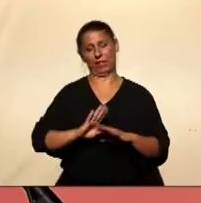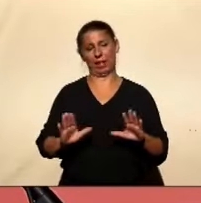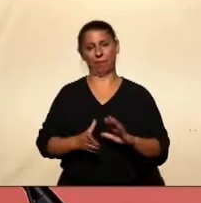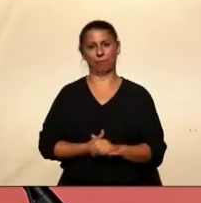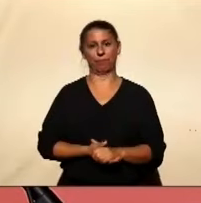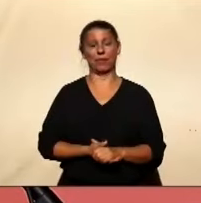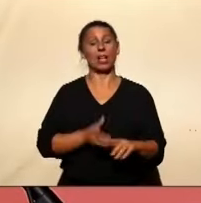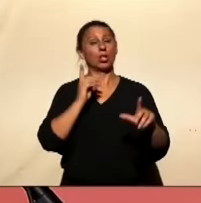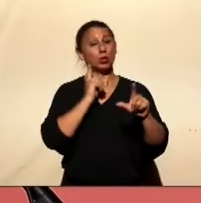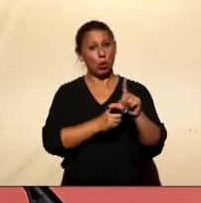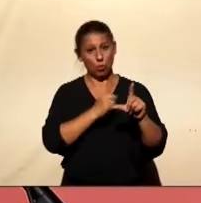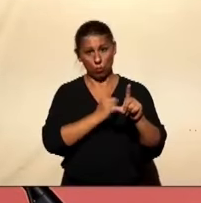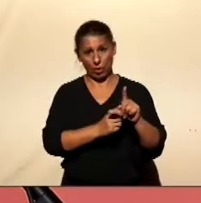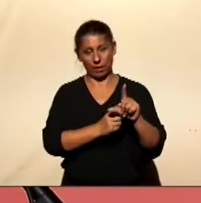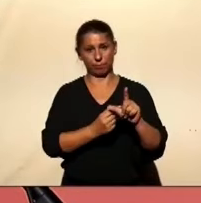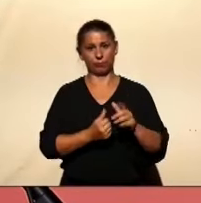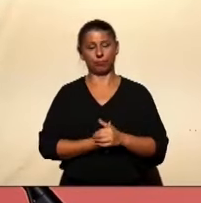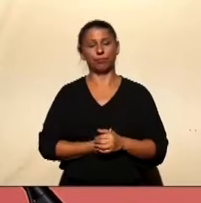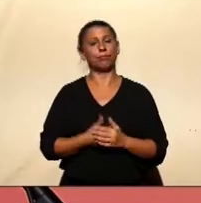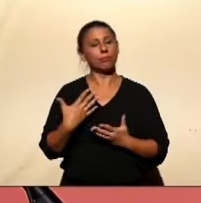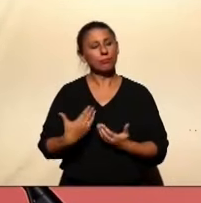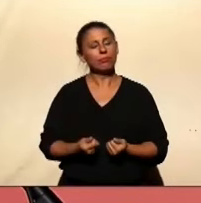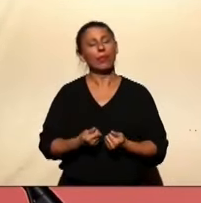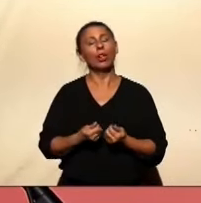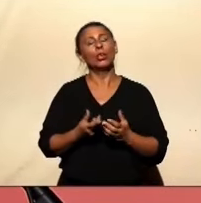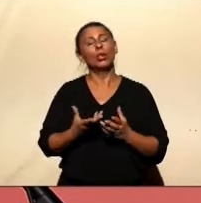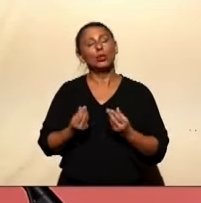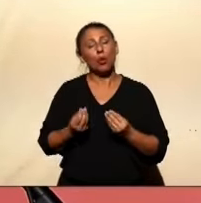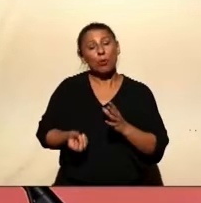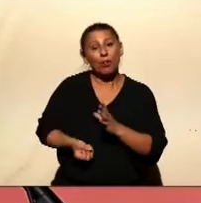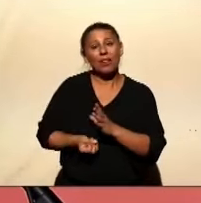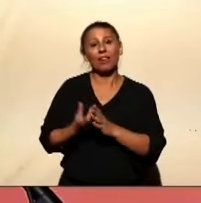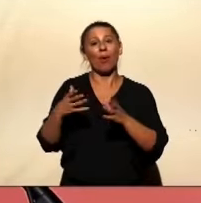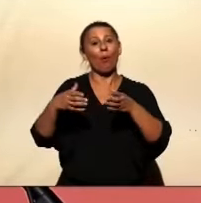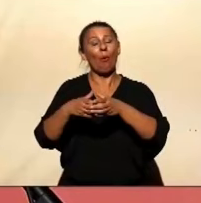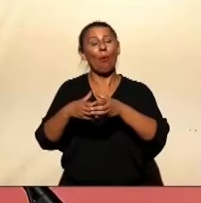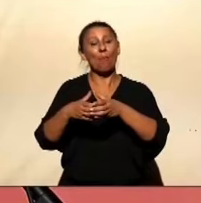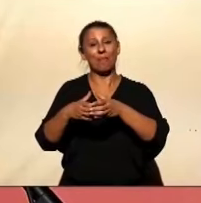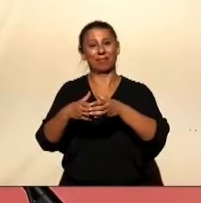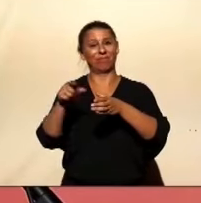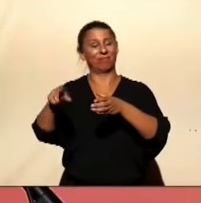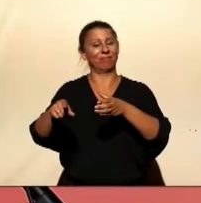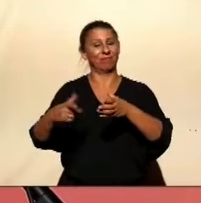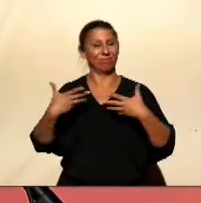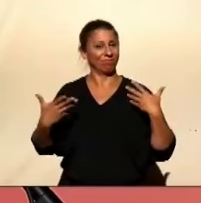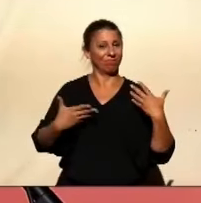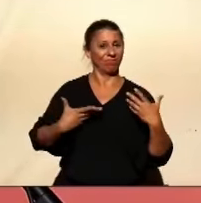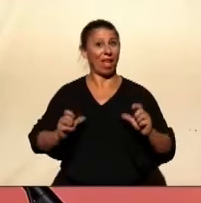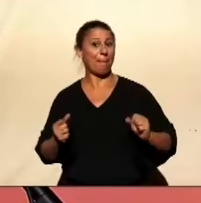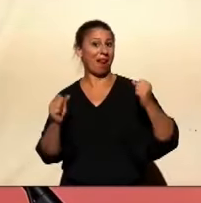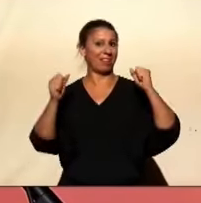Το ΚΚΕ είναι το πιο νέο κόμμα με σύγχρονες,